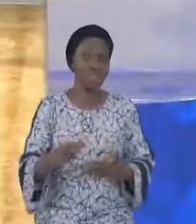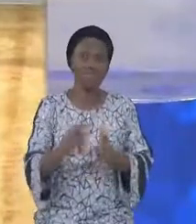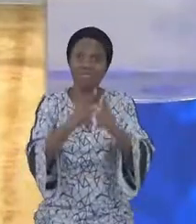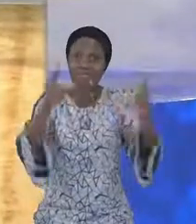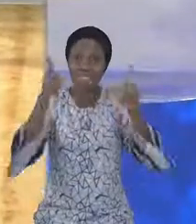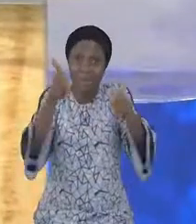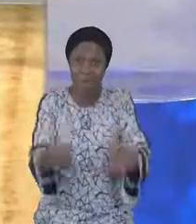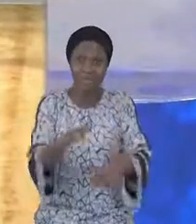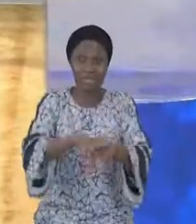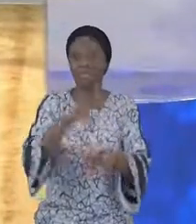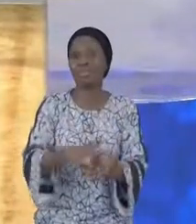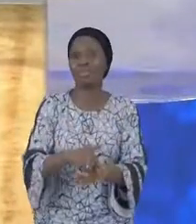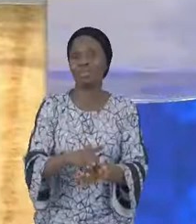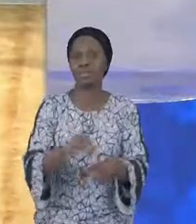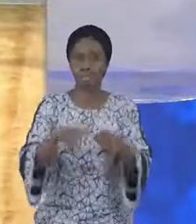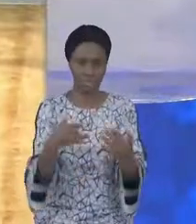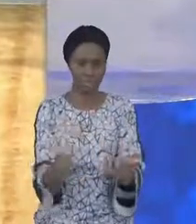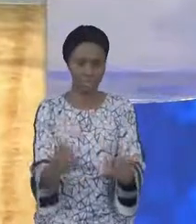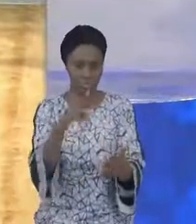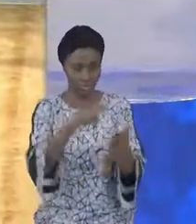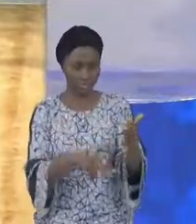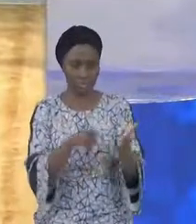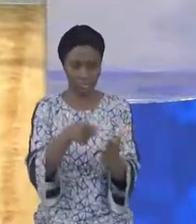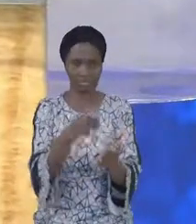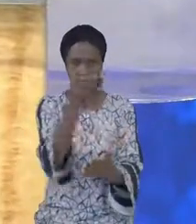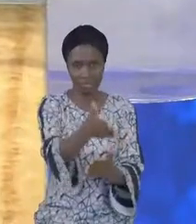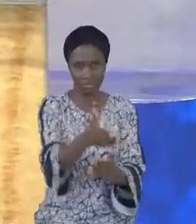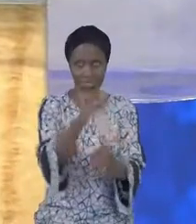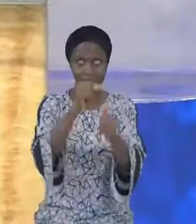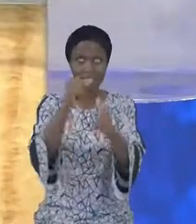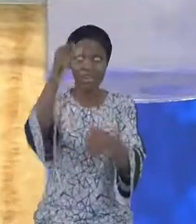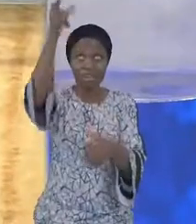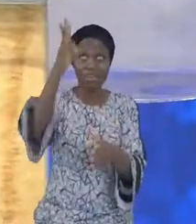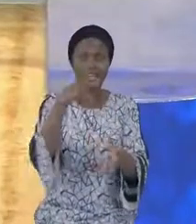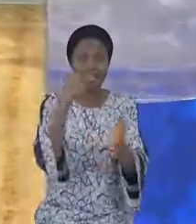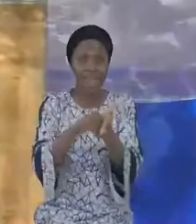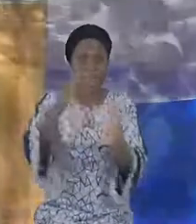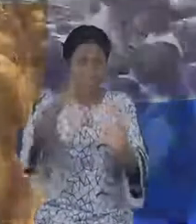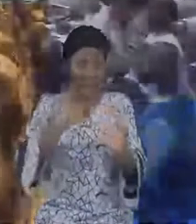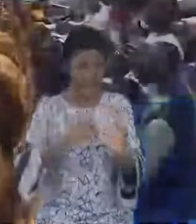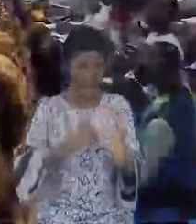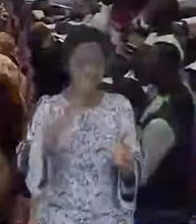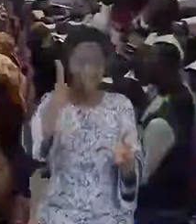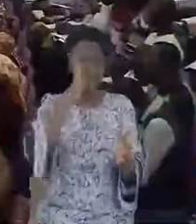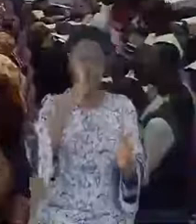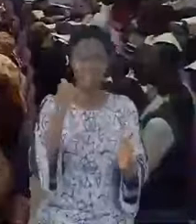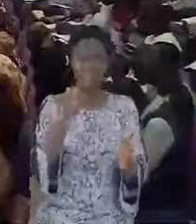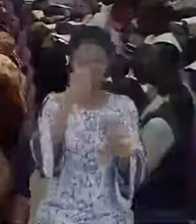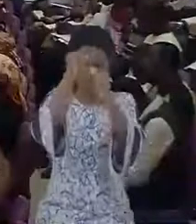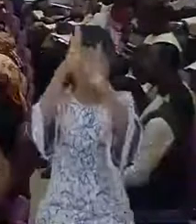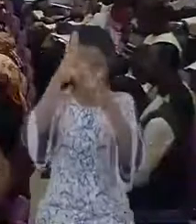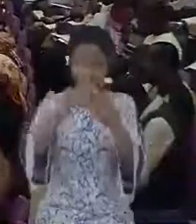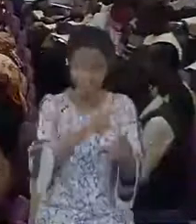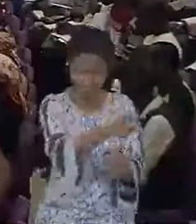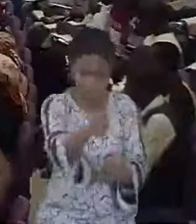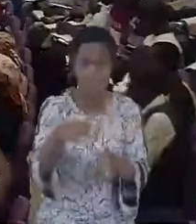de la plus grande personne sur terre. Mais regardez ce qu'on dit ici. Que je serai pour vous un père. Et vous